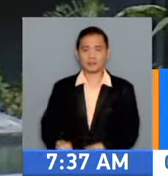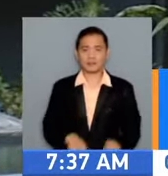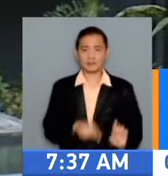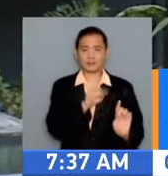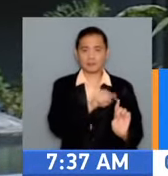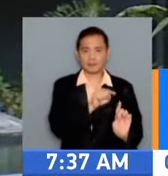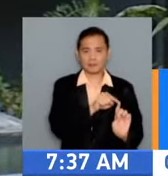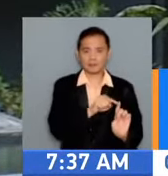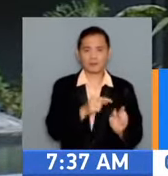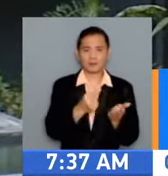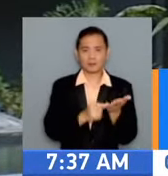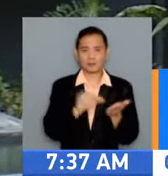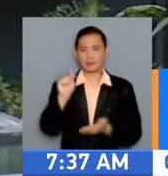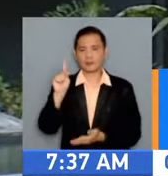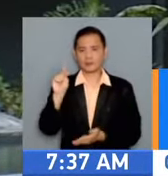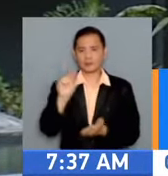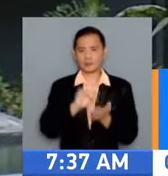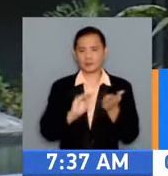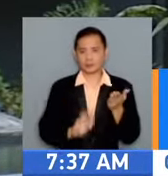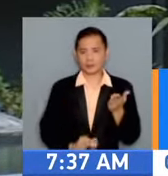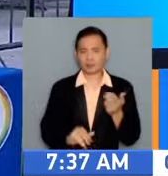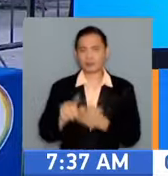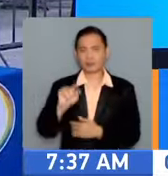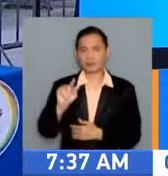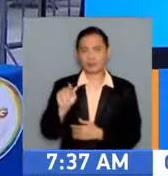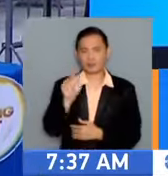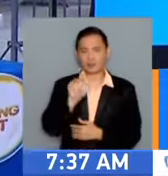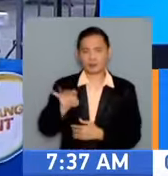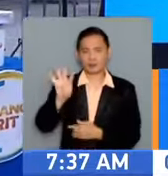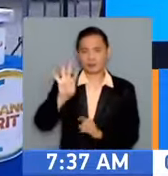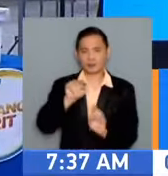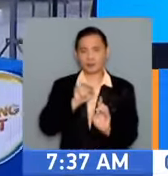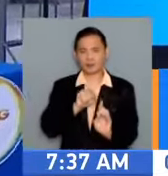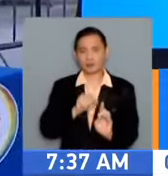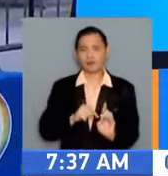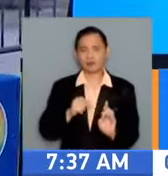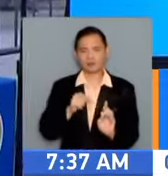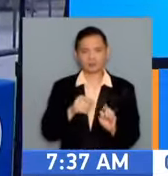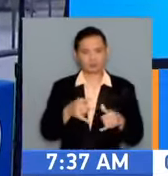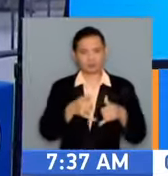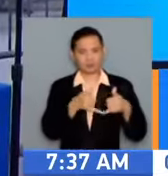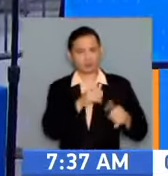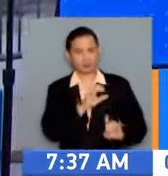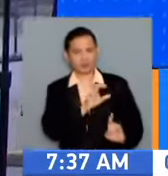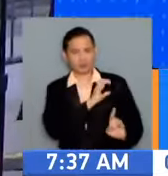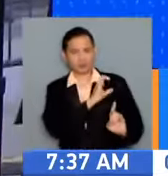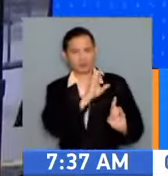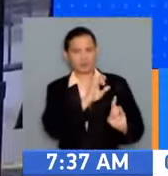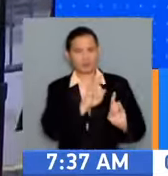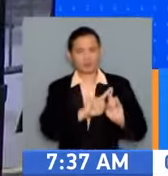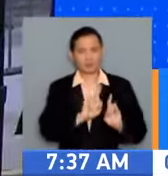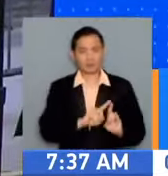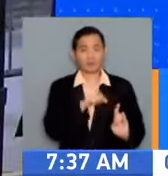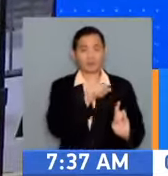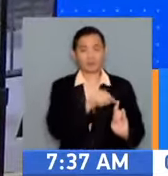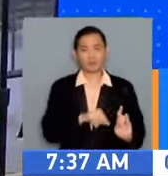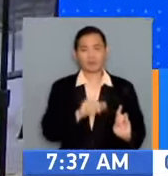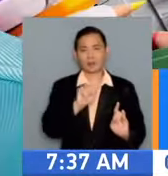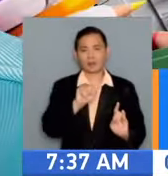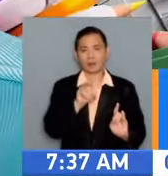11 student at 2024 Inter Manila Quiz B champion, Adriel